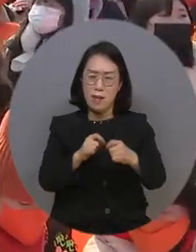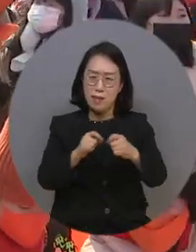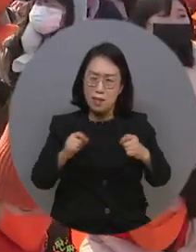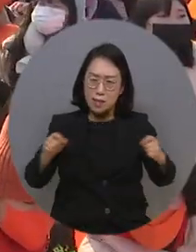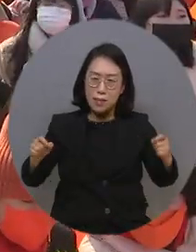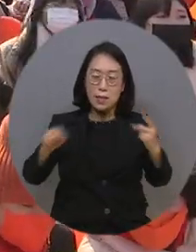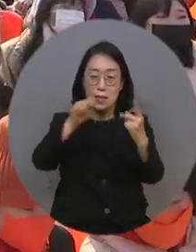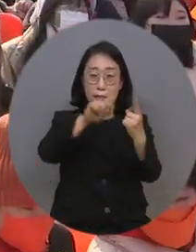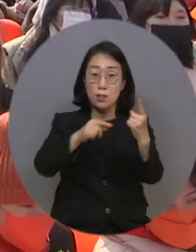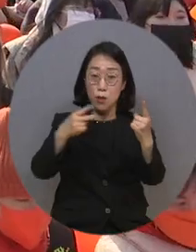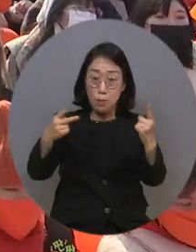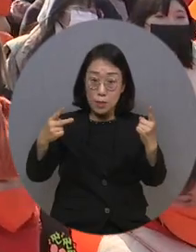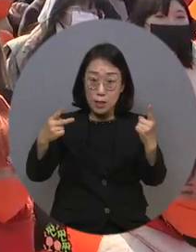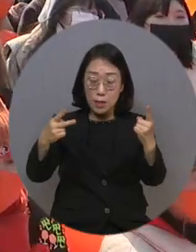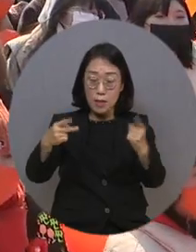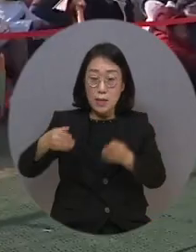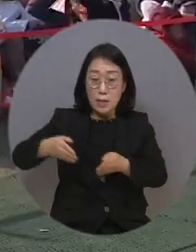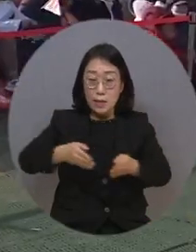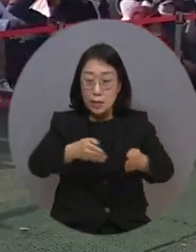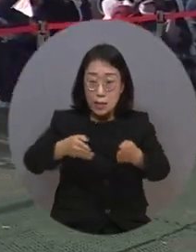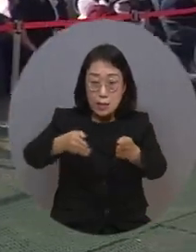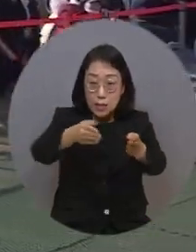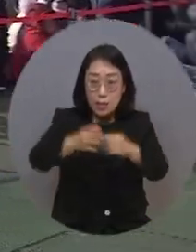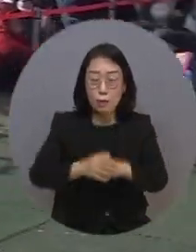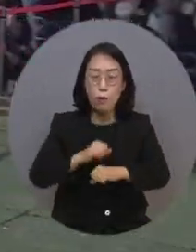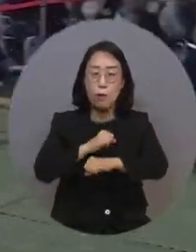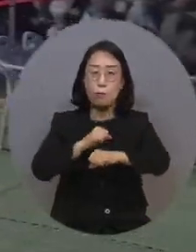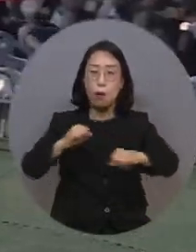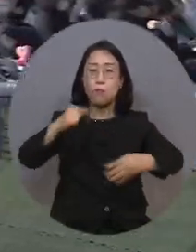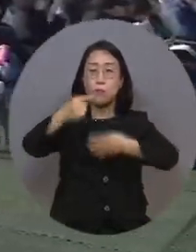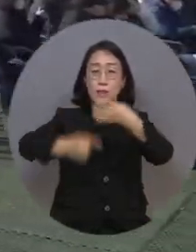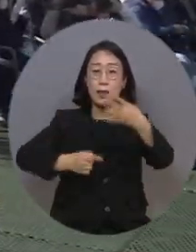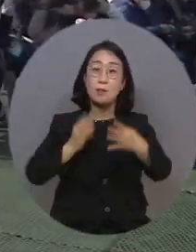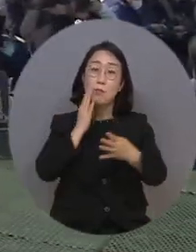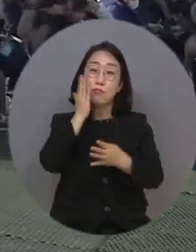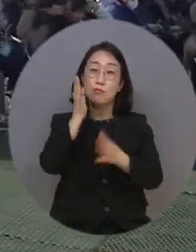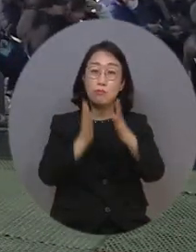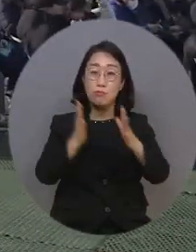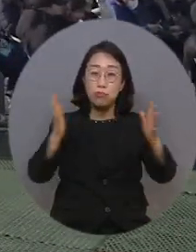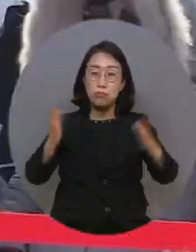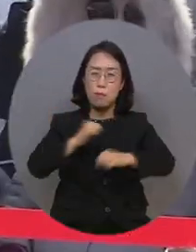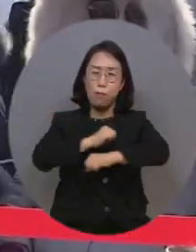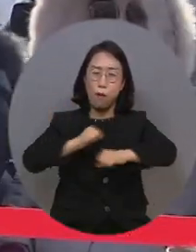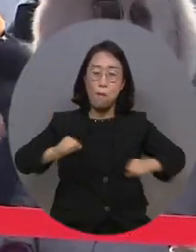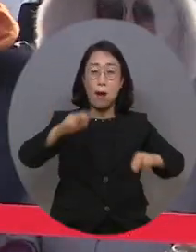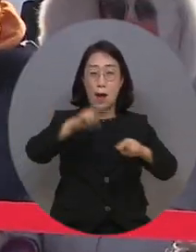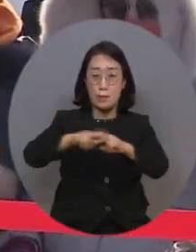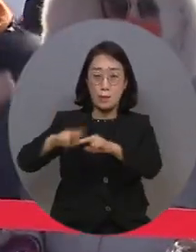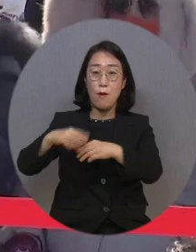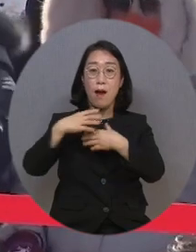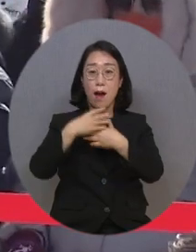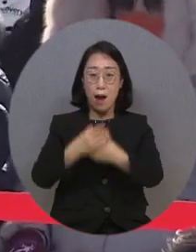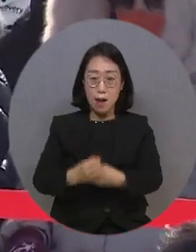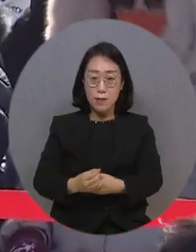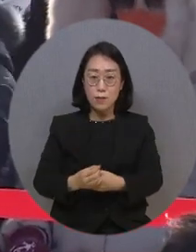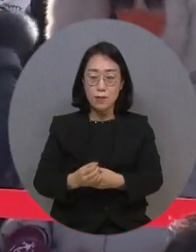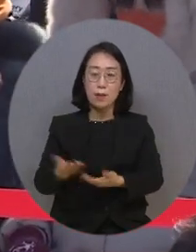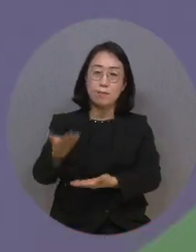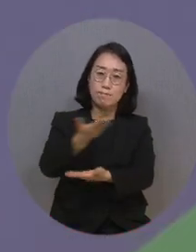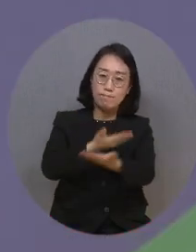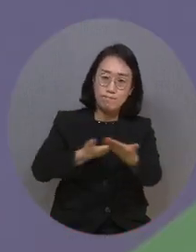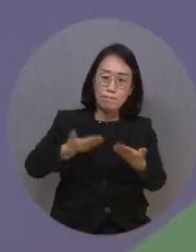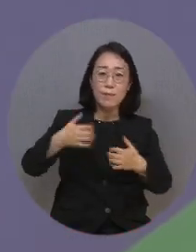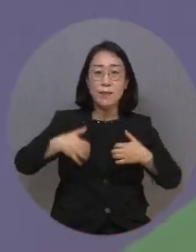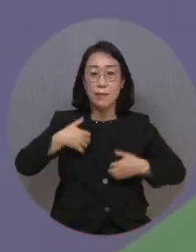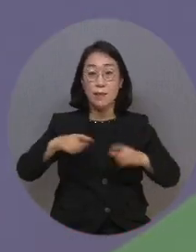1.2km에 달하는 마로니의 길과 드넓은 사계절 잔디에서 돗자리를 펴고 앉아 안전하게 행사를 즐기는 모습은